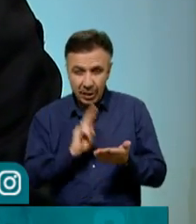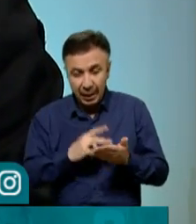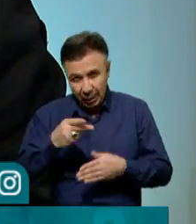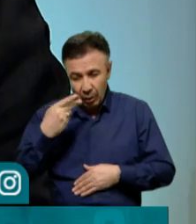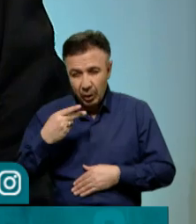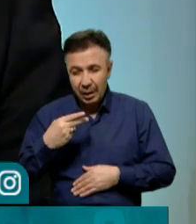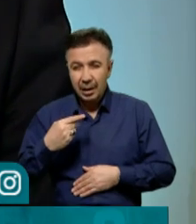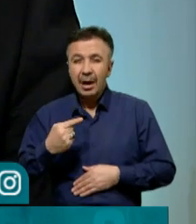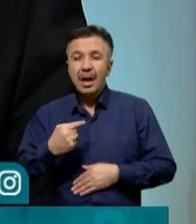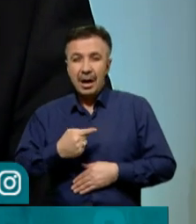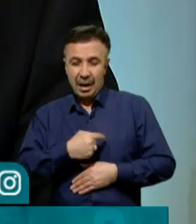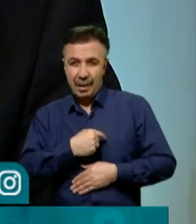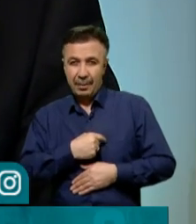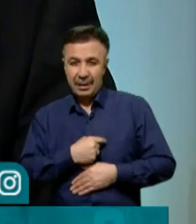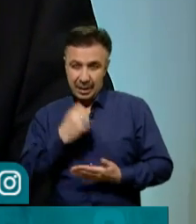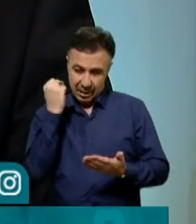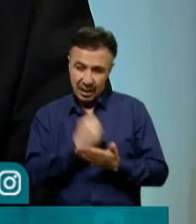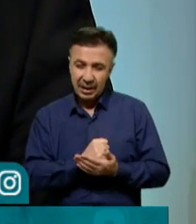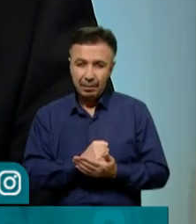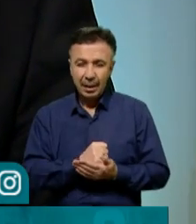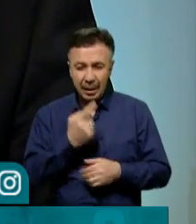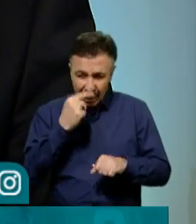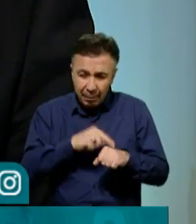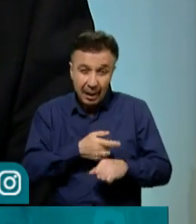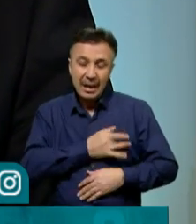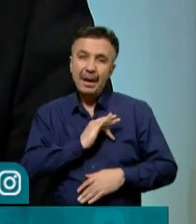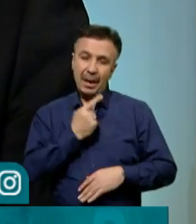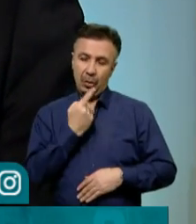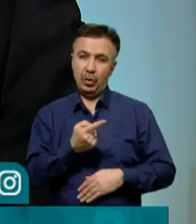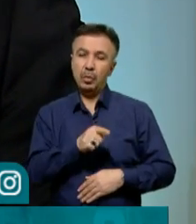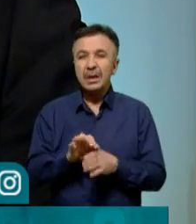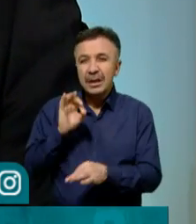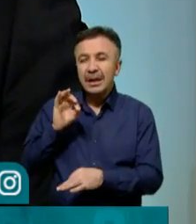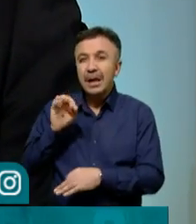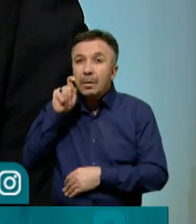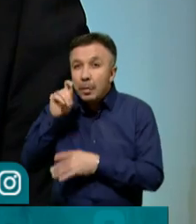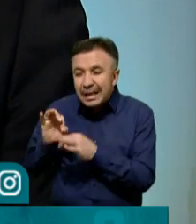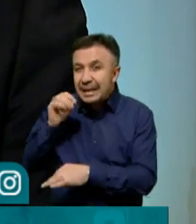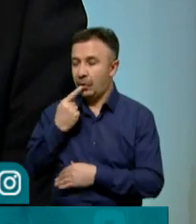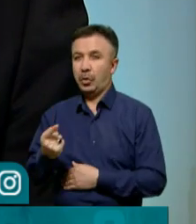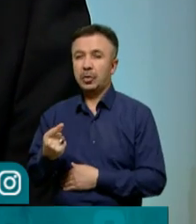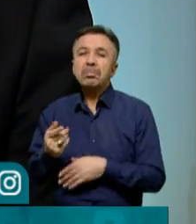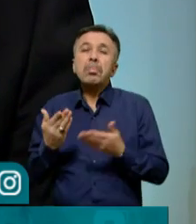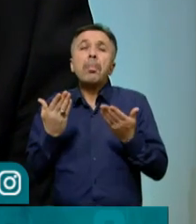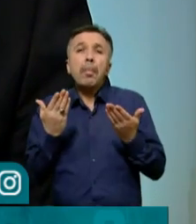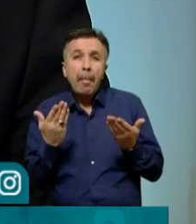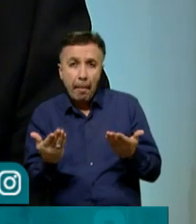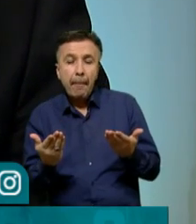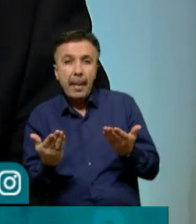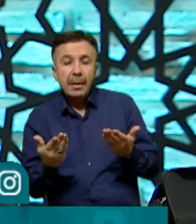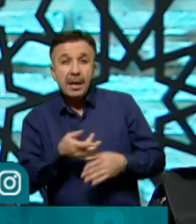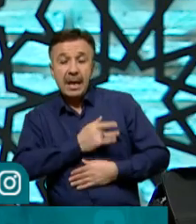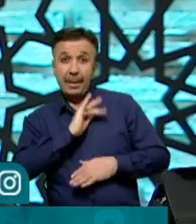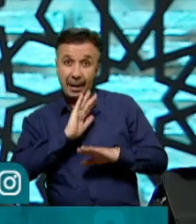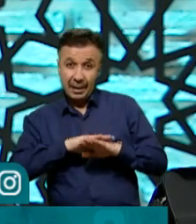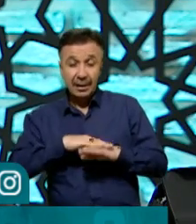ederek inanmaya biz ne diyoruz? İman diyoruz. Bu kişiye ne diyoruz? Mümin diyoruz. Peki, iman